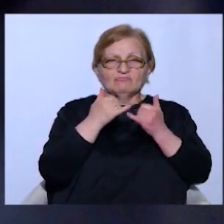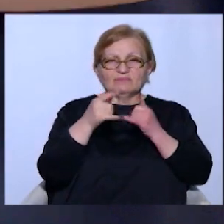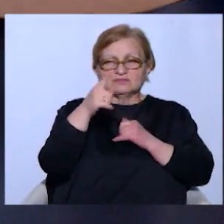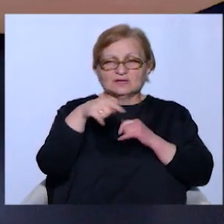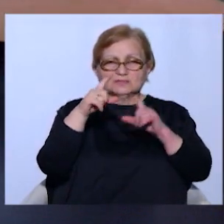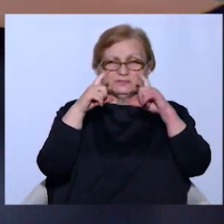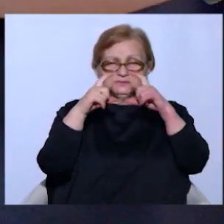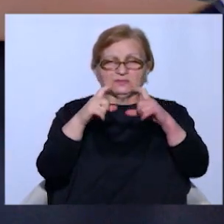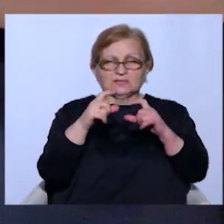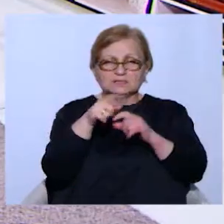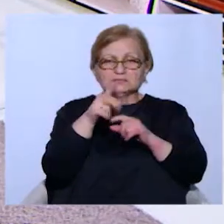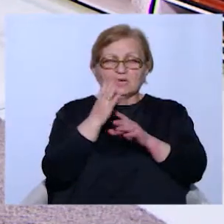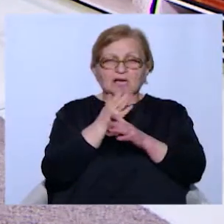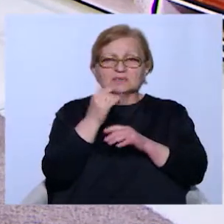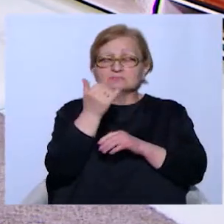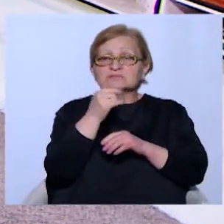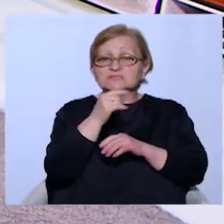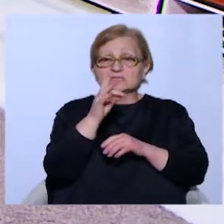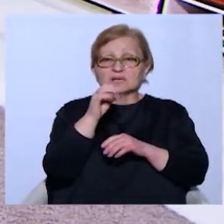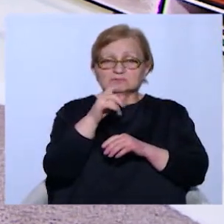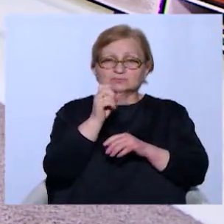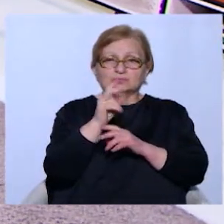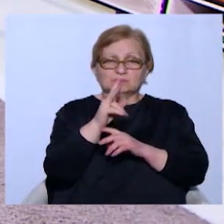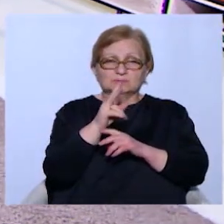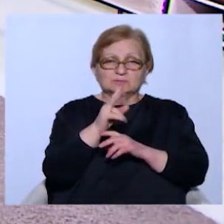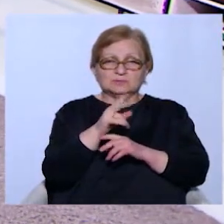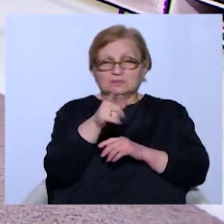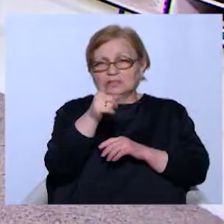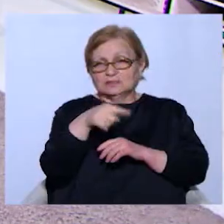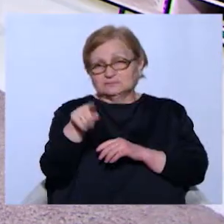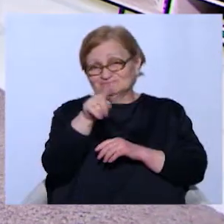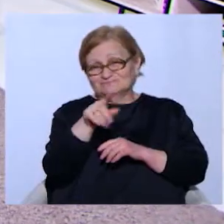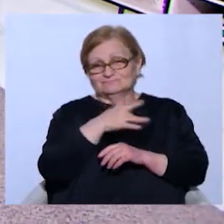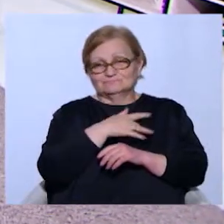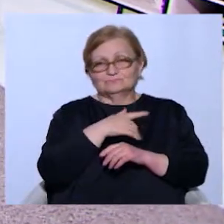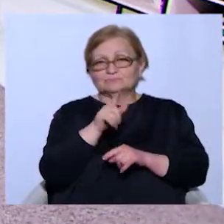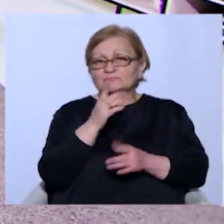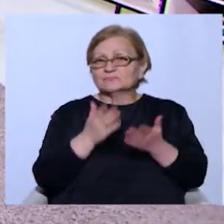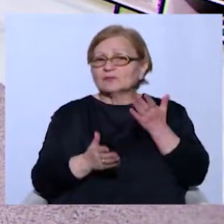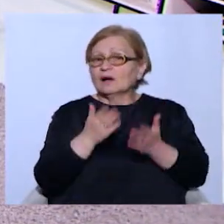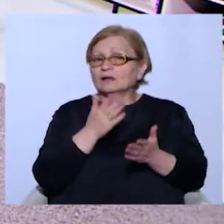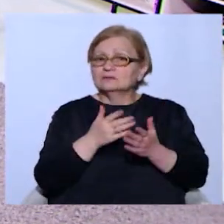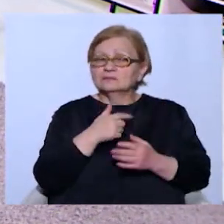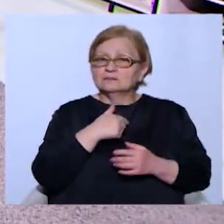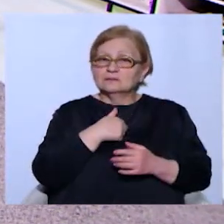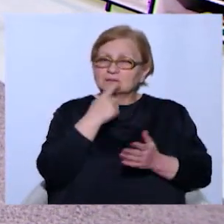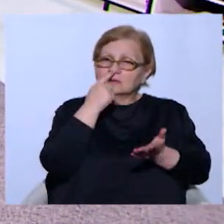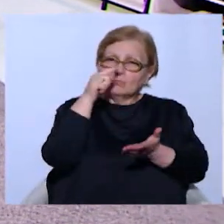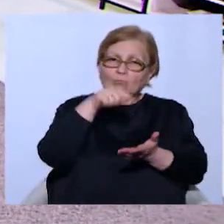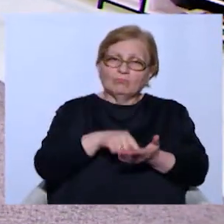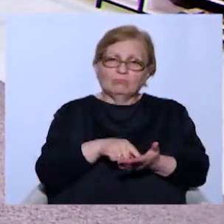რადიუსი არის 12. ნუ ისე და ისე ხელმძღვანელით იმ ნახაზით. რა არის ალბათობა იმისა, რომ ჩვენ